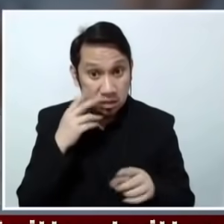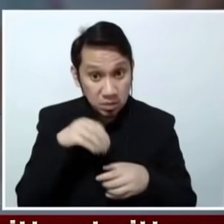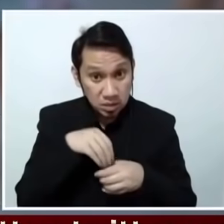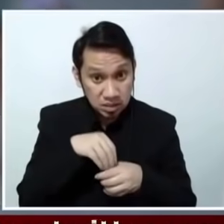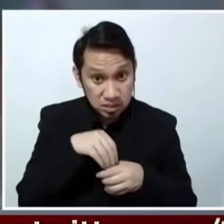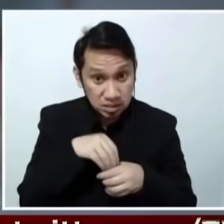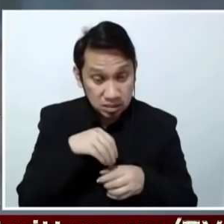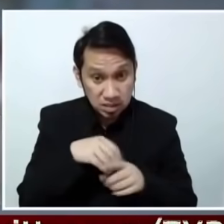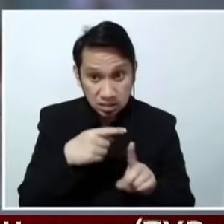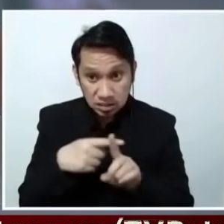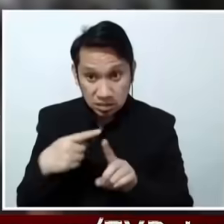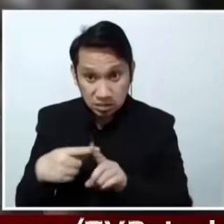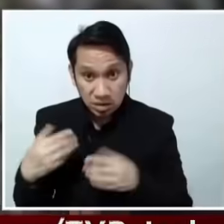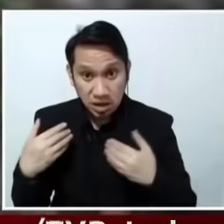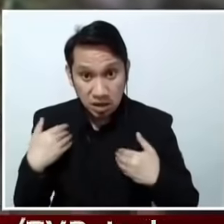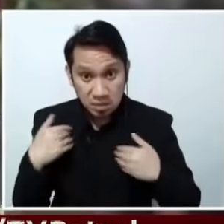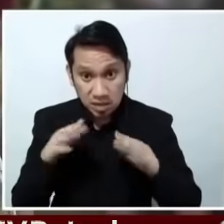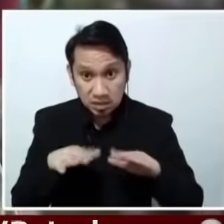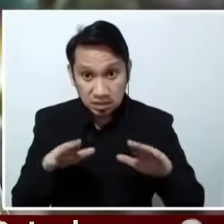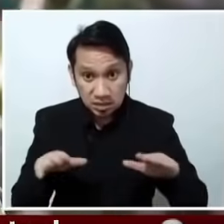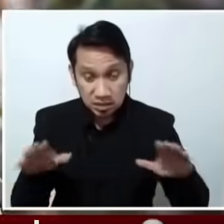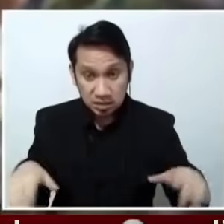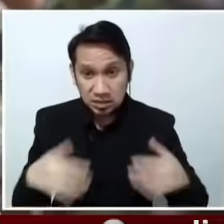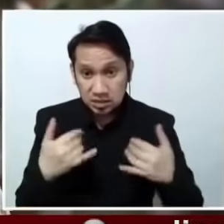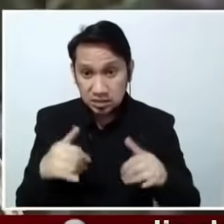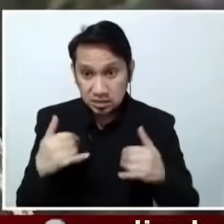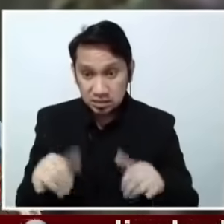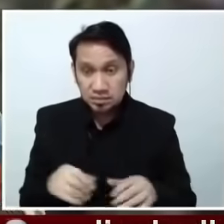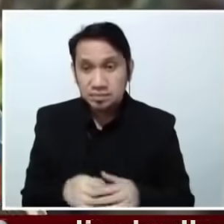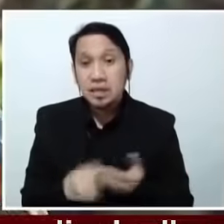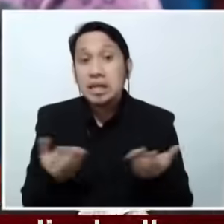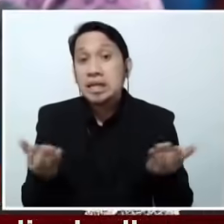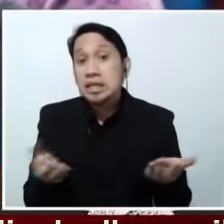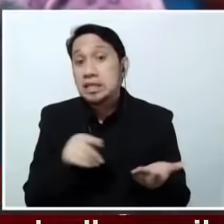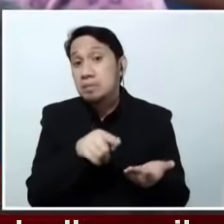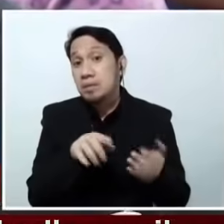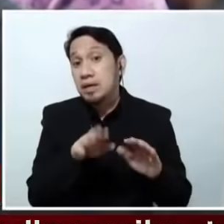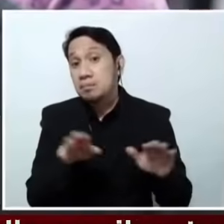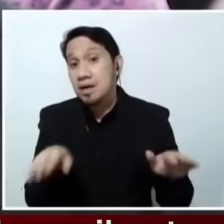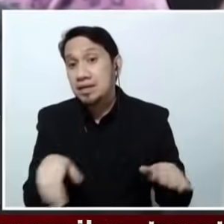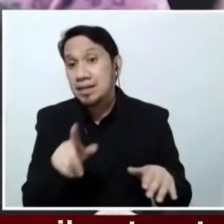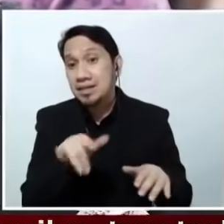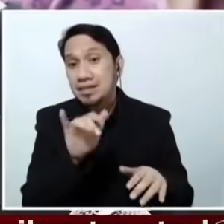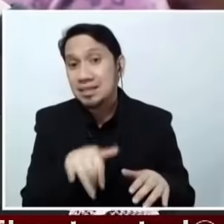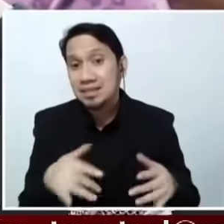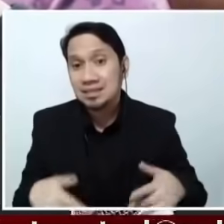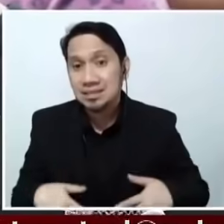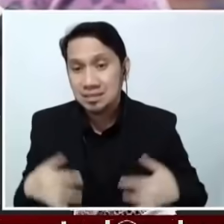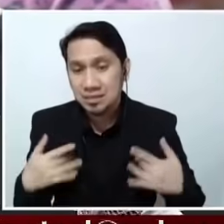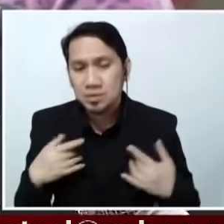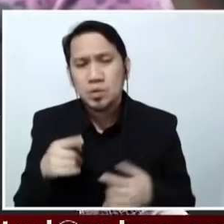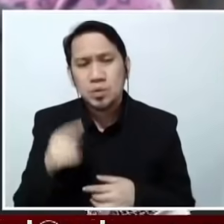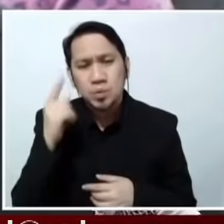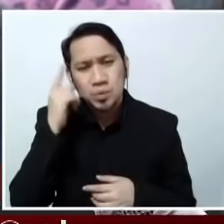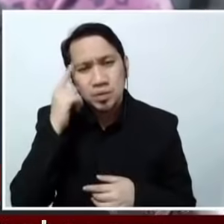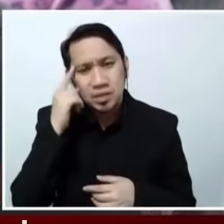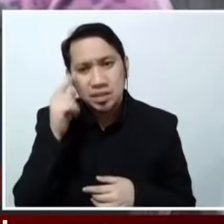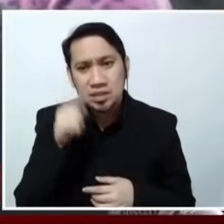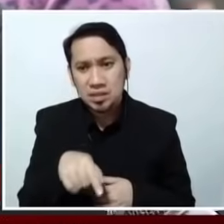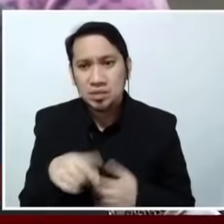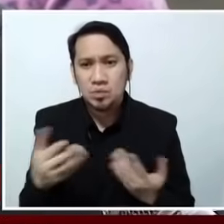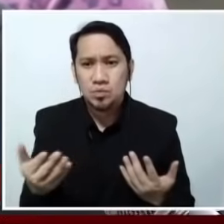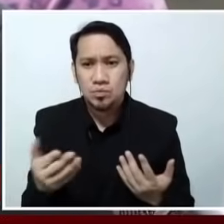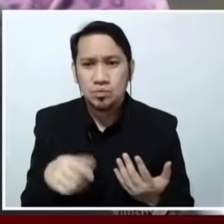may mga batang naglalaro. Yung mga bata na nandito is mga nakatira yan dito. Isipin nyo naman bilang magulang kung ididikit nyo yan